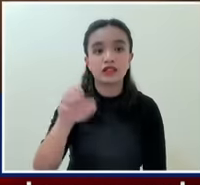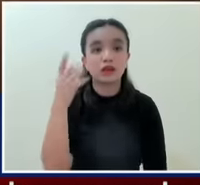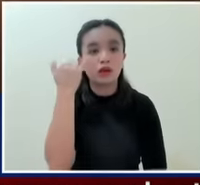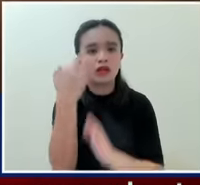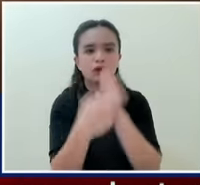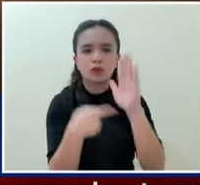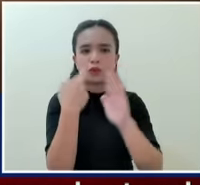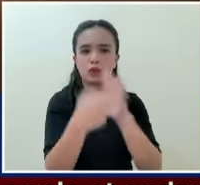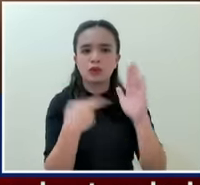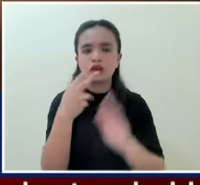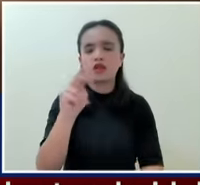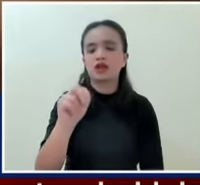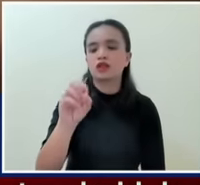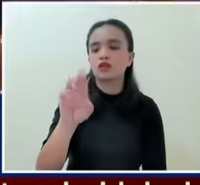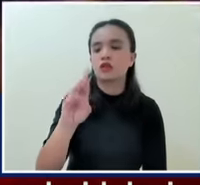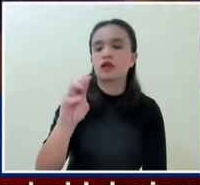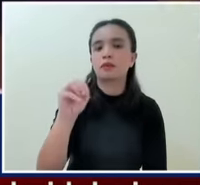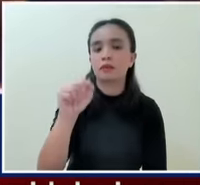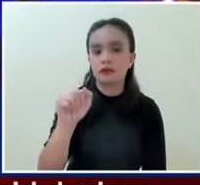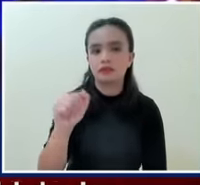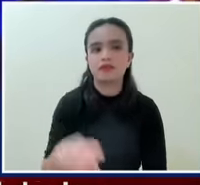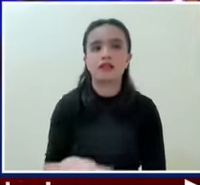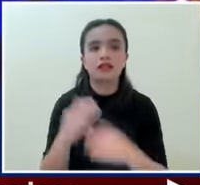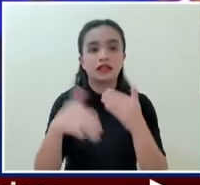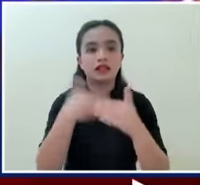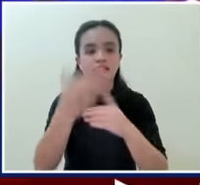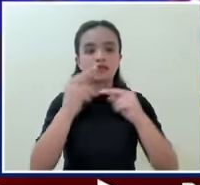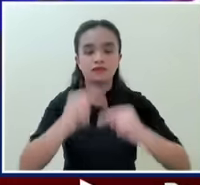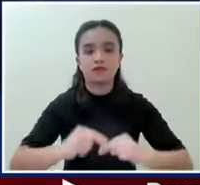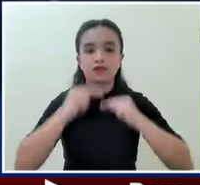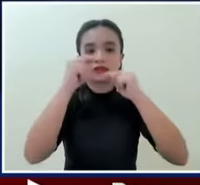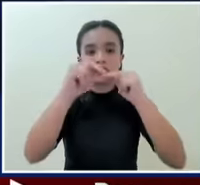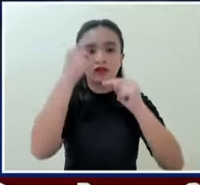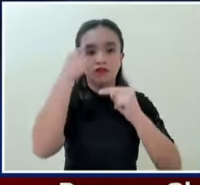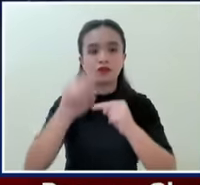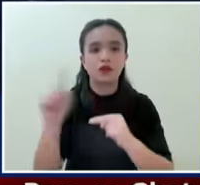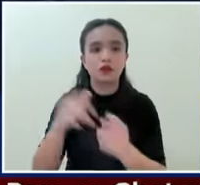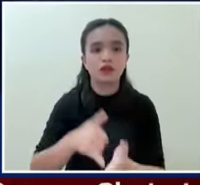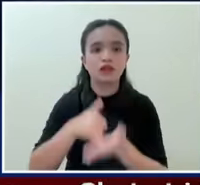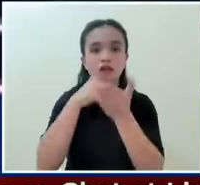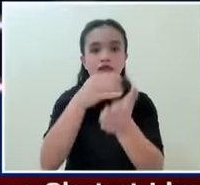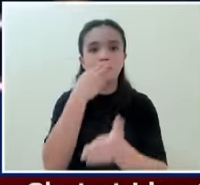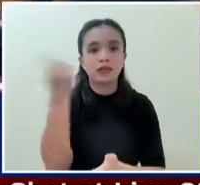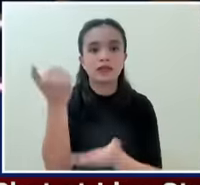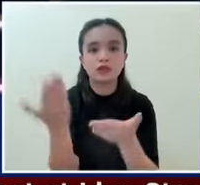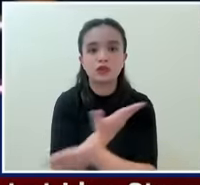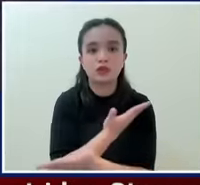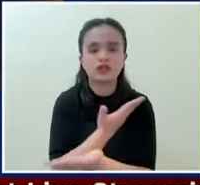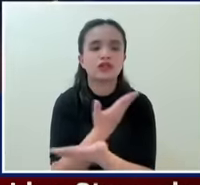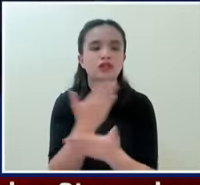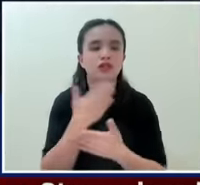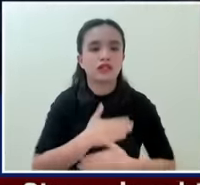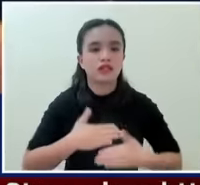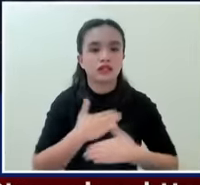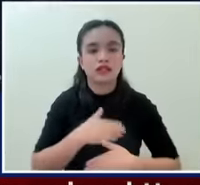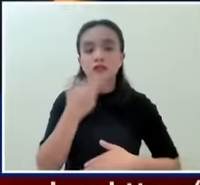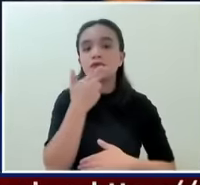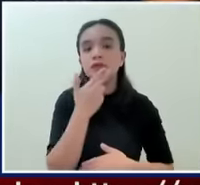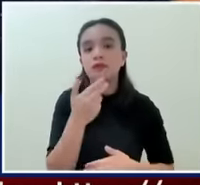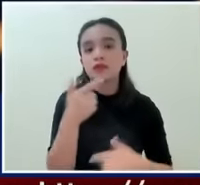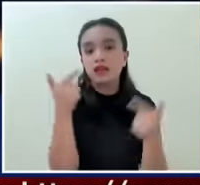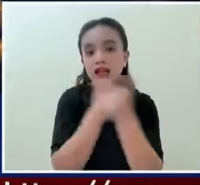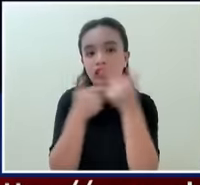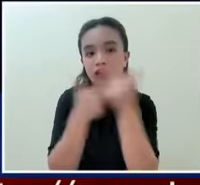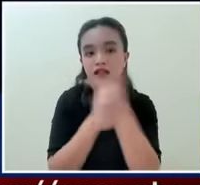bilang Norma Desmond. Nominado naman para sa Noel Coward Award for Best New Entertainment or Comedy Play ang musical